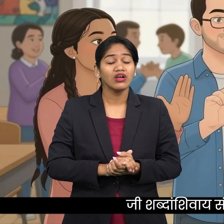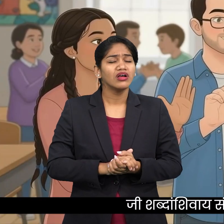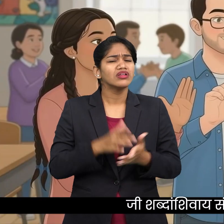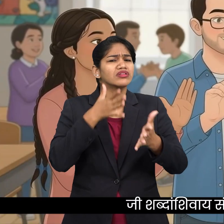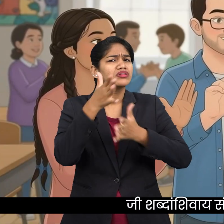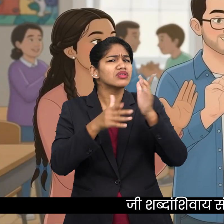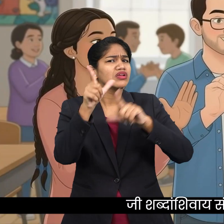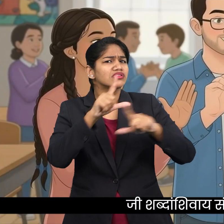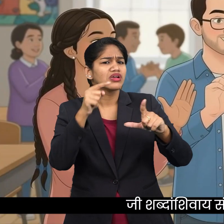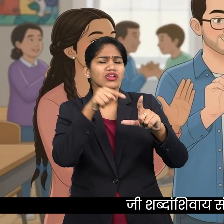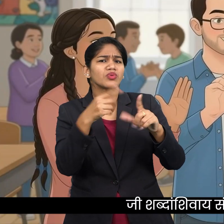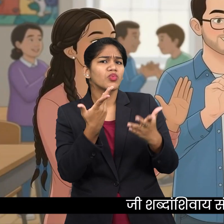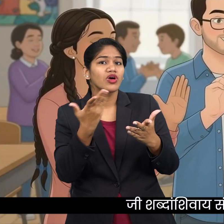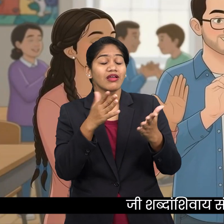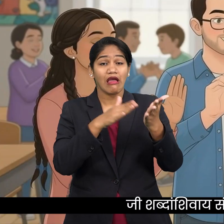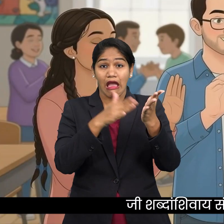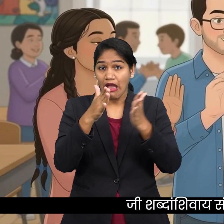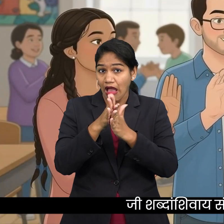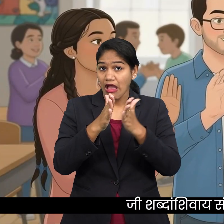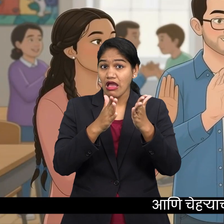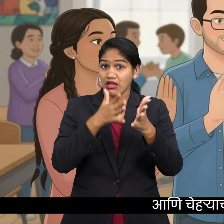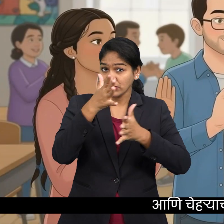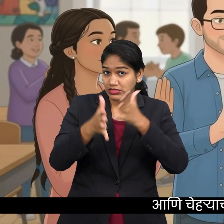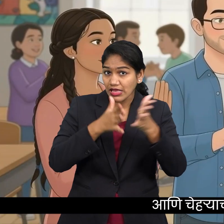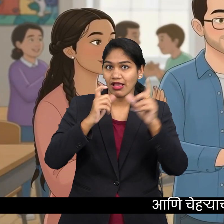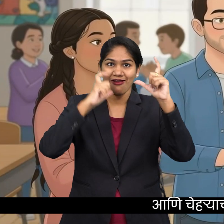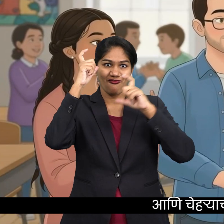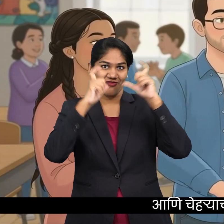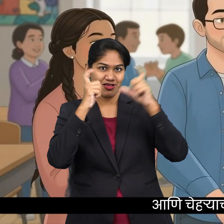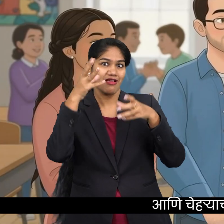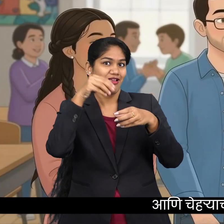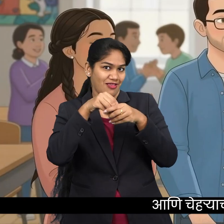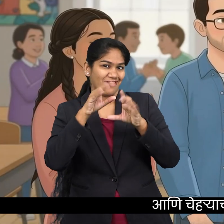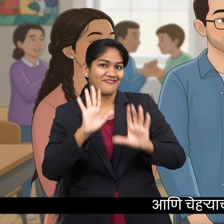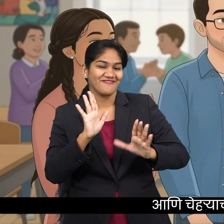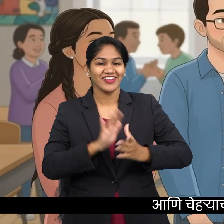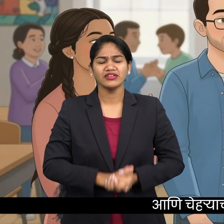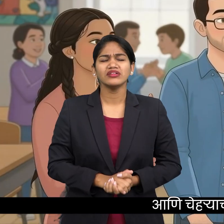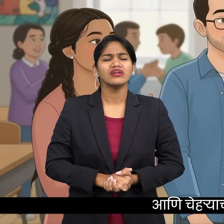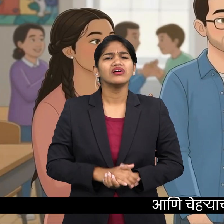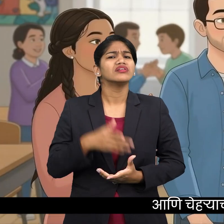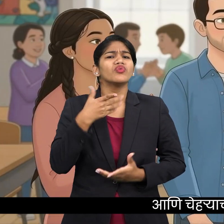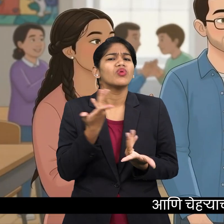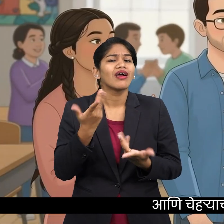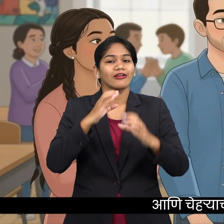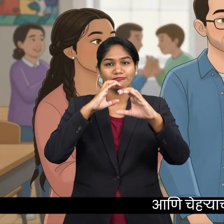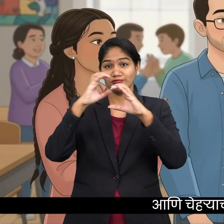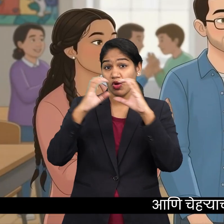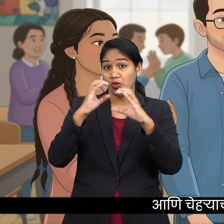जी शब्दांशिवाय संवाद साधण्यासाठी हाताच्या खुणा आणि चेहऱ्याच्या हालचालींचा वापर करते.